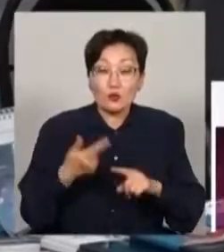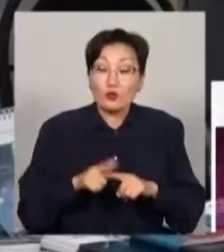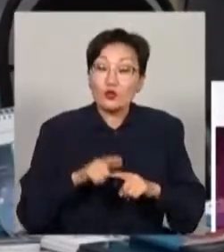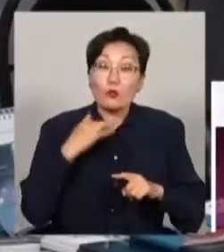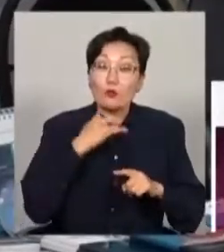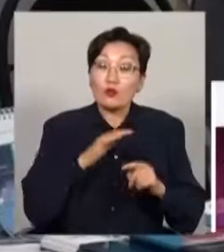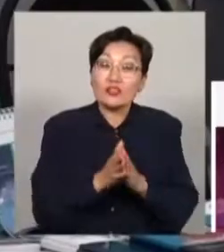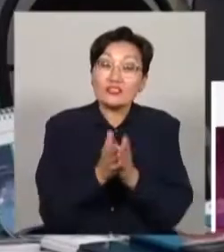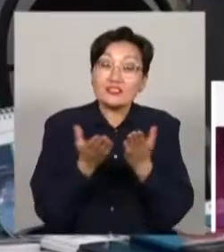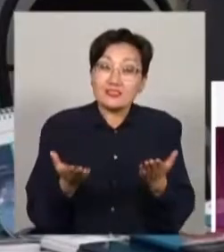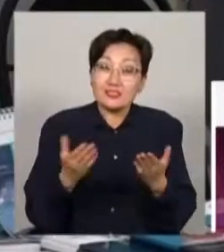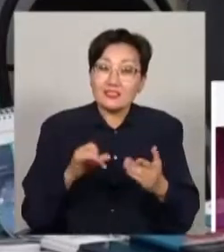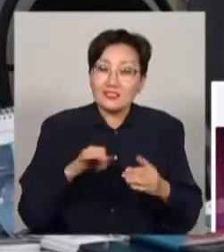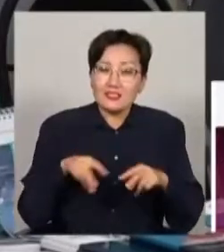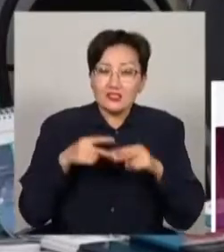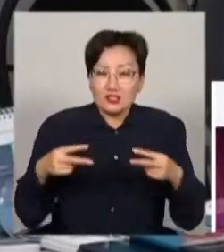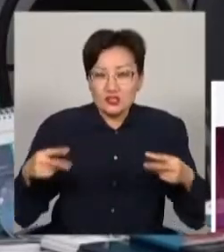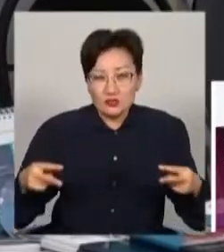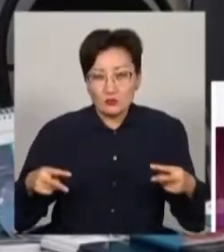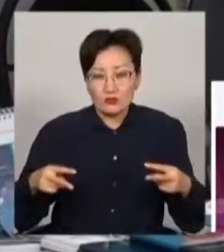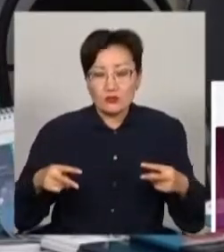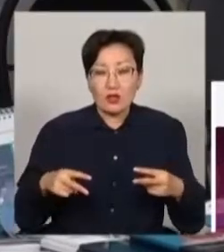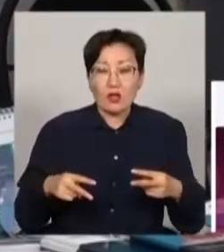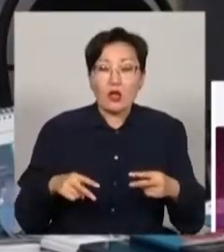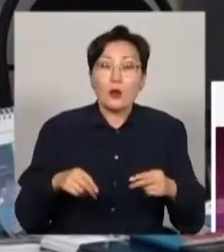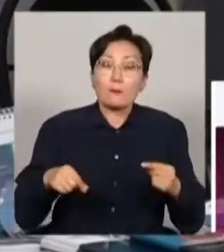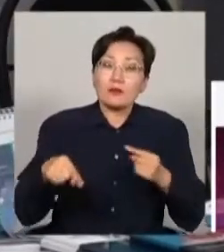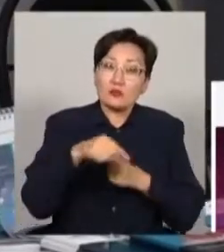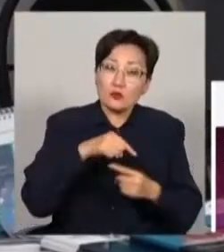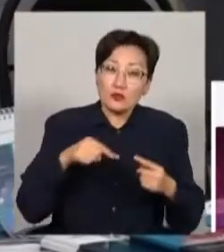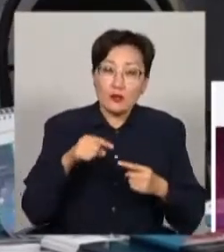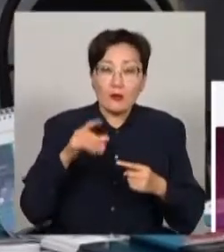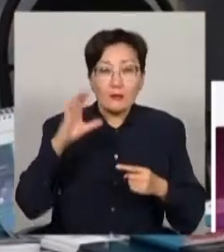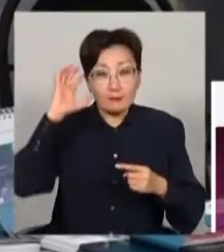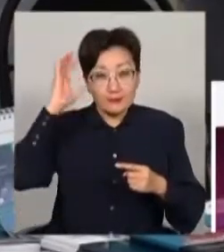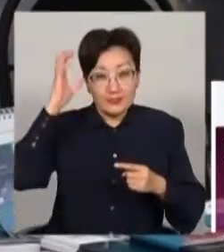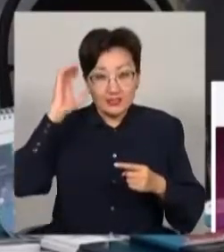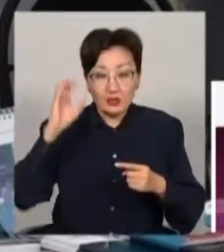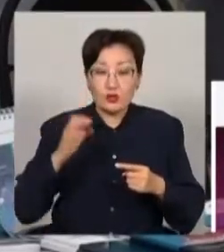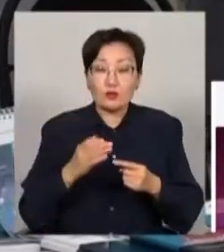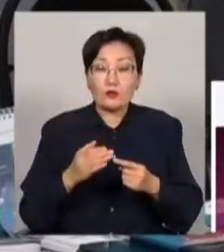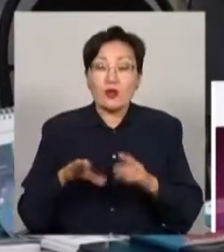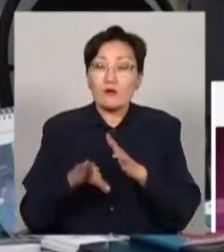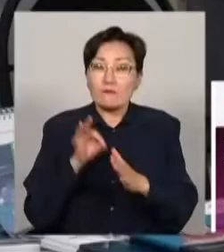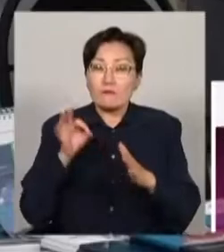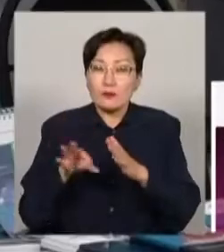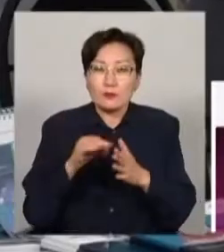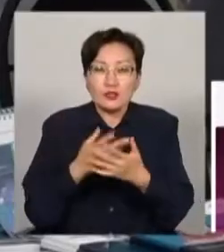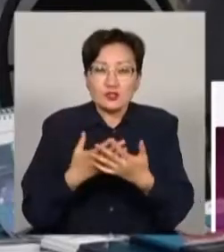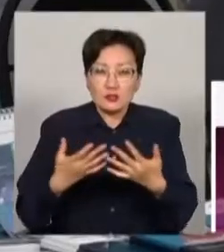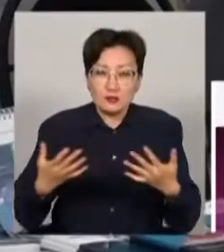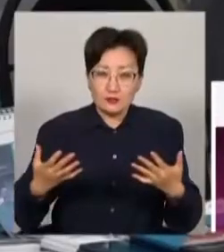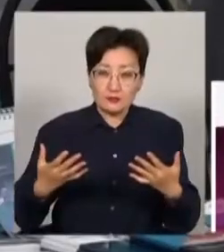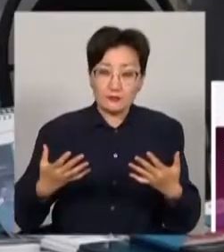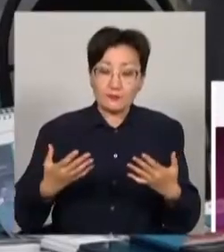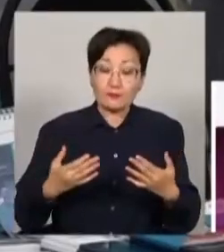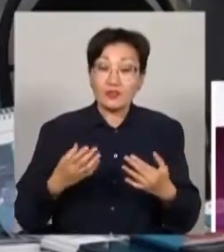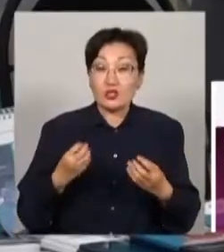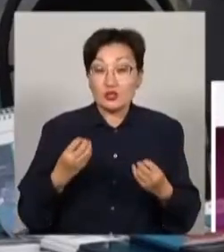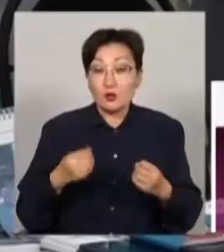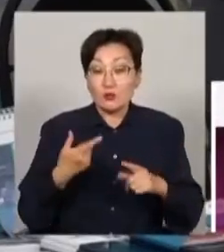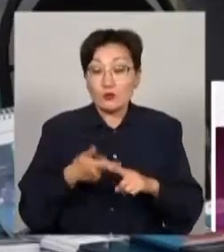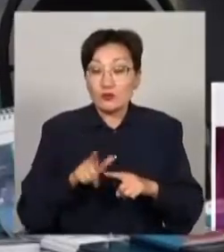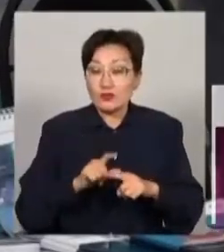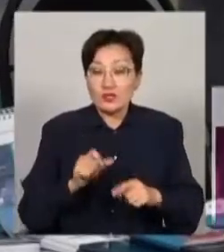книг и литературные, и про бизнес, там, и про психологию. Вообще выбор такой, ассортимент большой. Еще